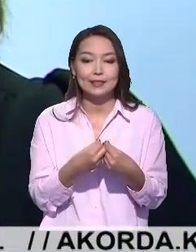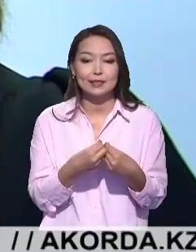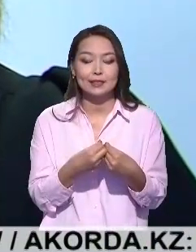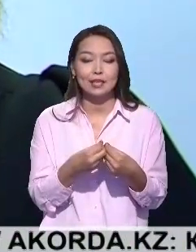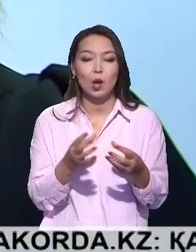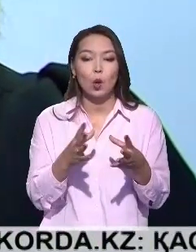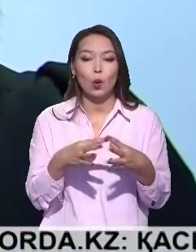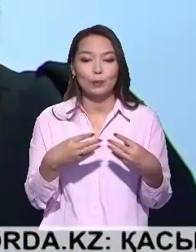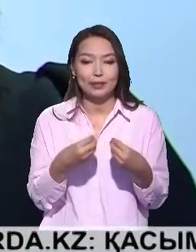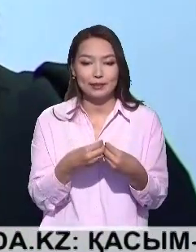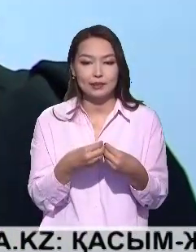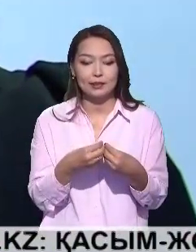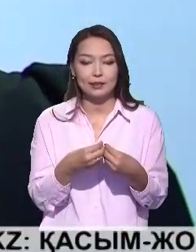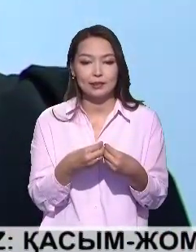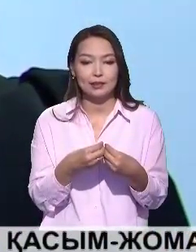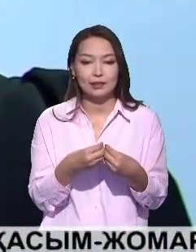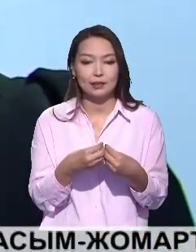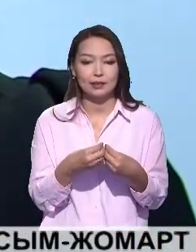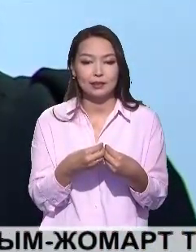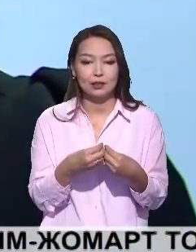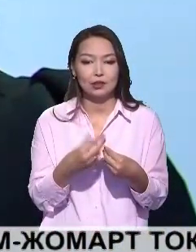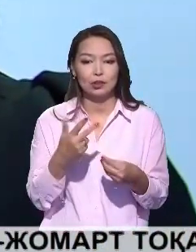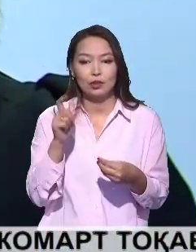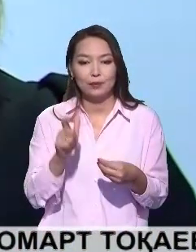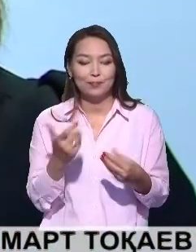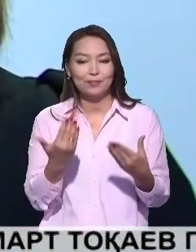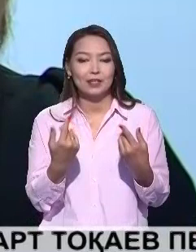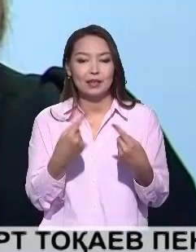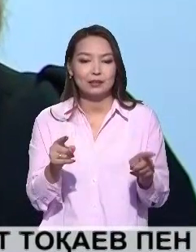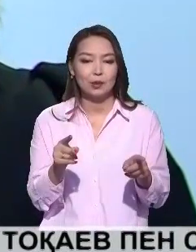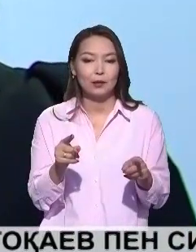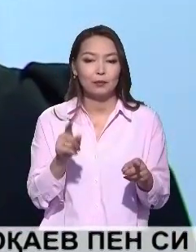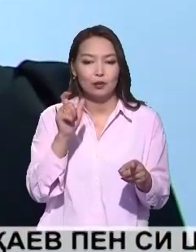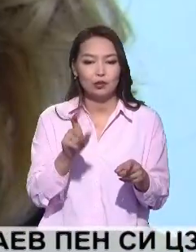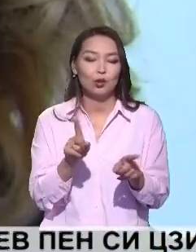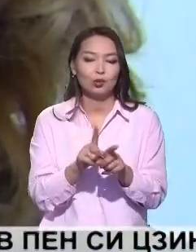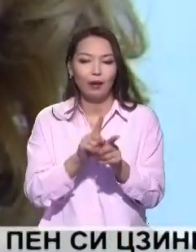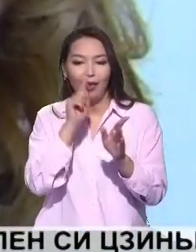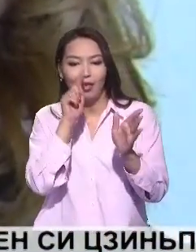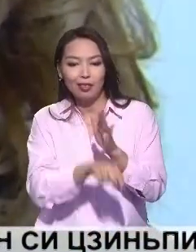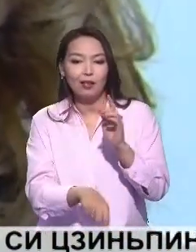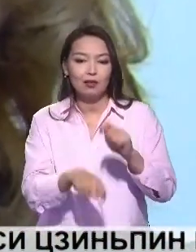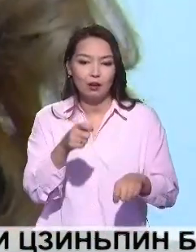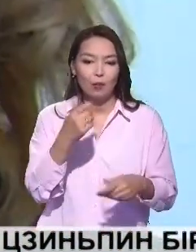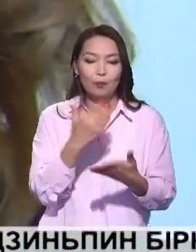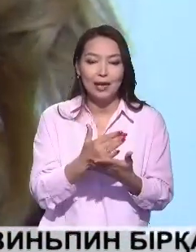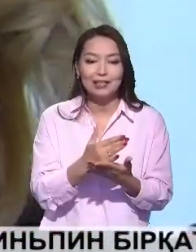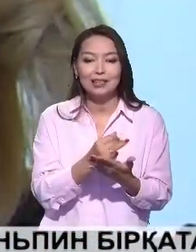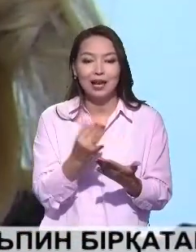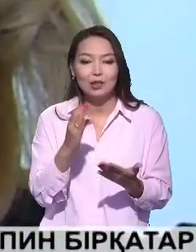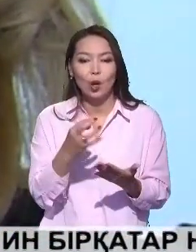отбасына үшінші адамның немесе басқа бір тұлғалардың араласуы. Одан кейінгі